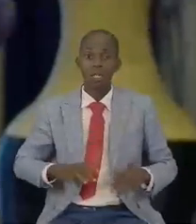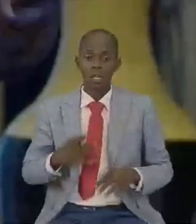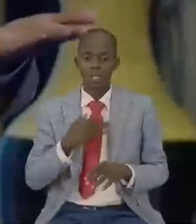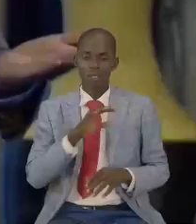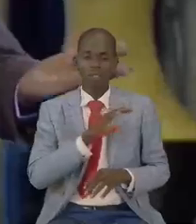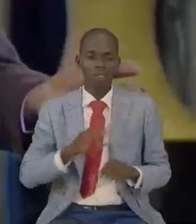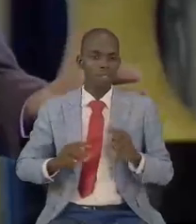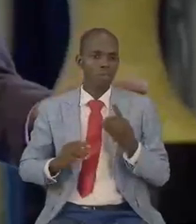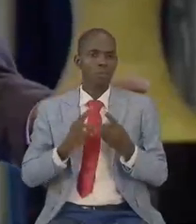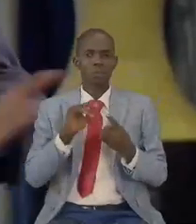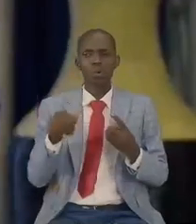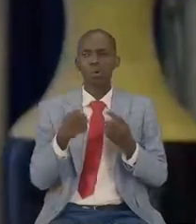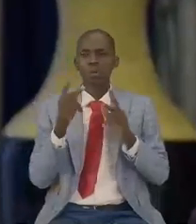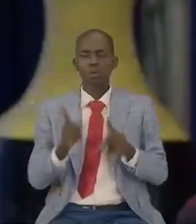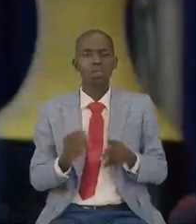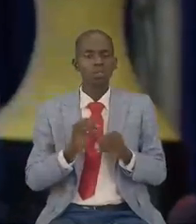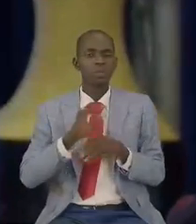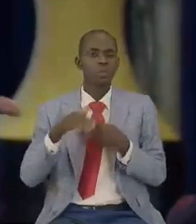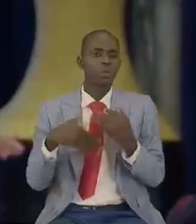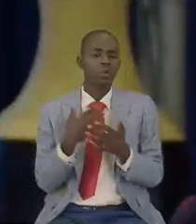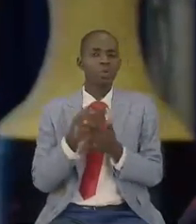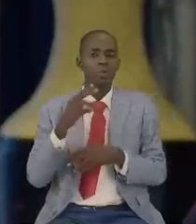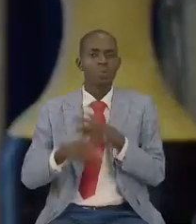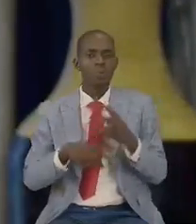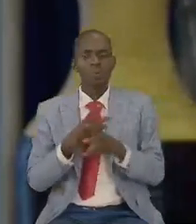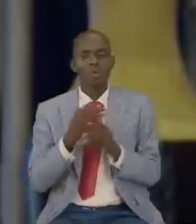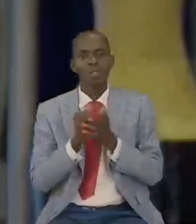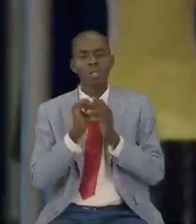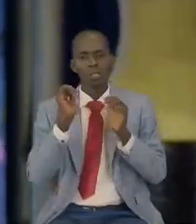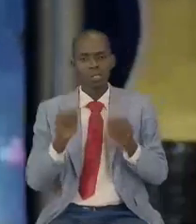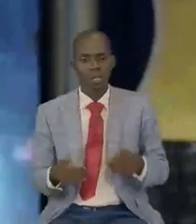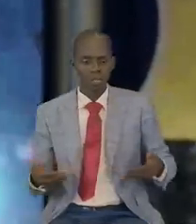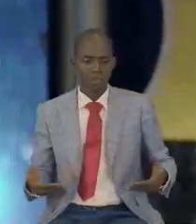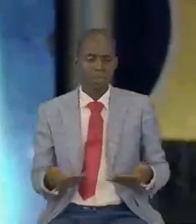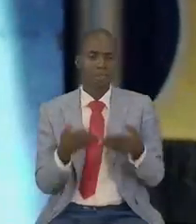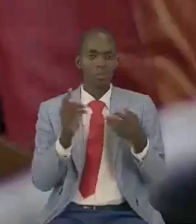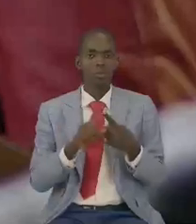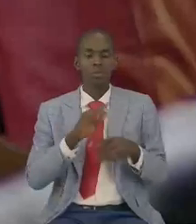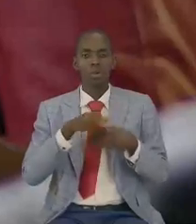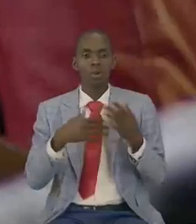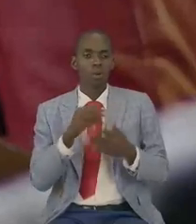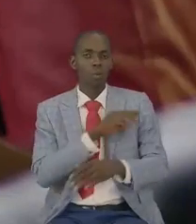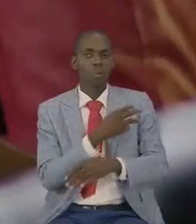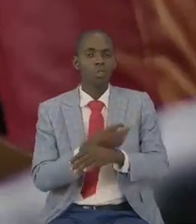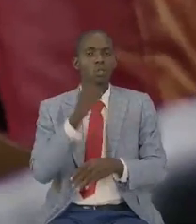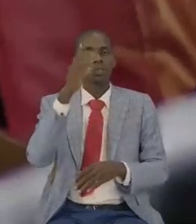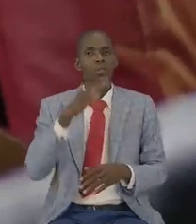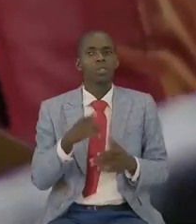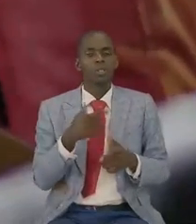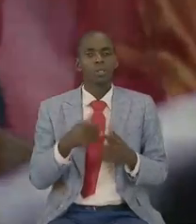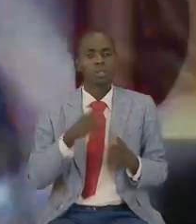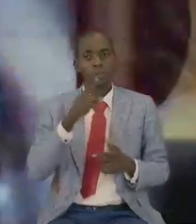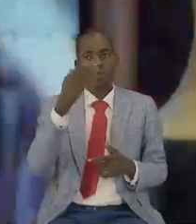qu'il n'y a personne d'autre dans l'univers qui peut te connecter au Dieu Tout-Puissant. Alors tu sais qu'il a payé le